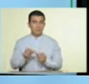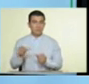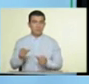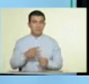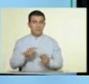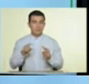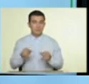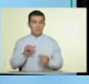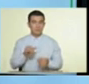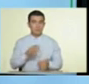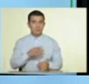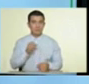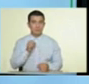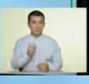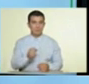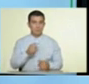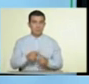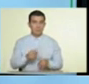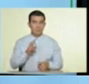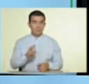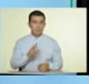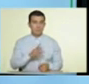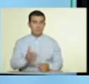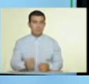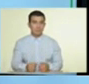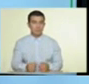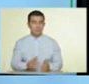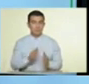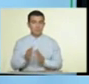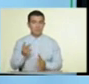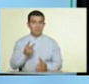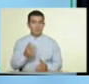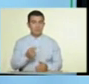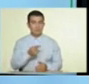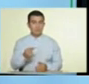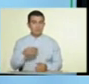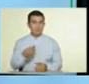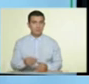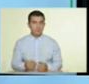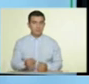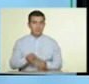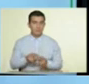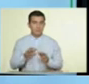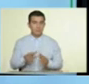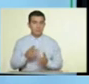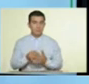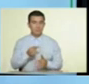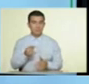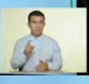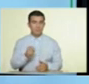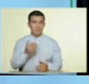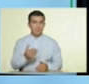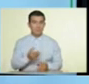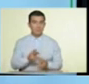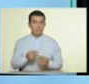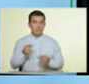qavs ichida esa a qo'shuv b qoldi. İkincisi de ise ayırma berilgan. Bu yerde ham ayırma uchun